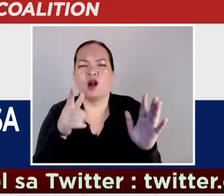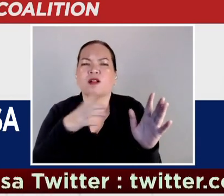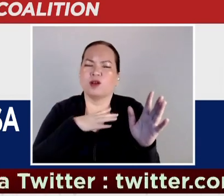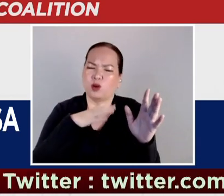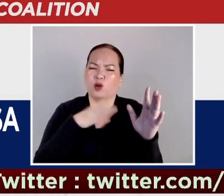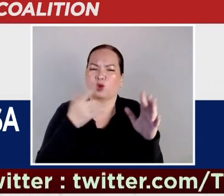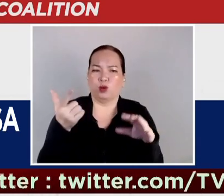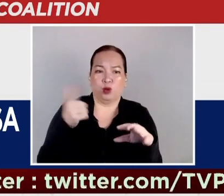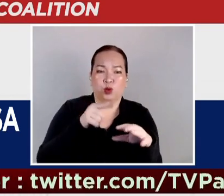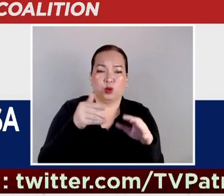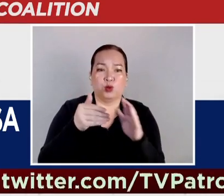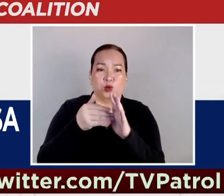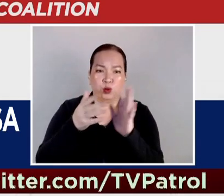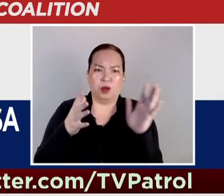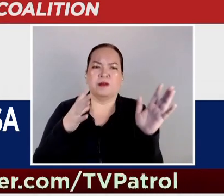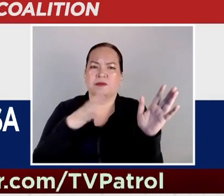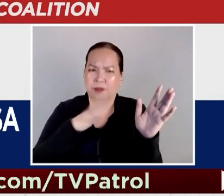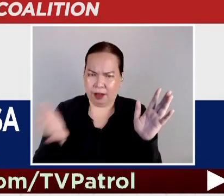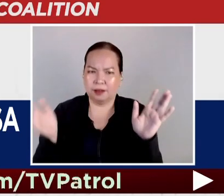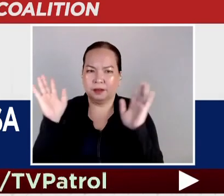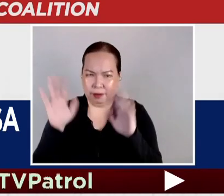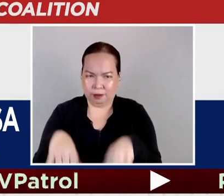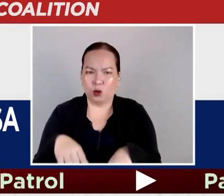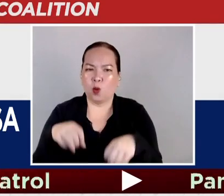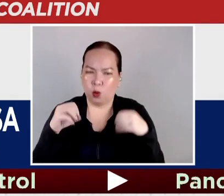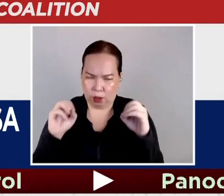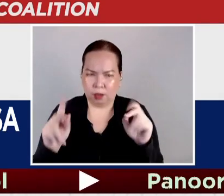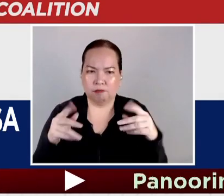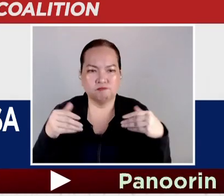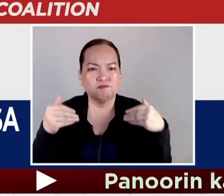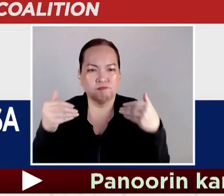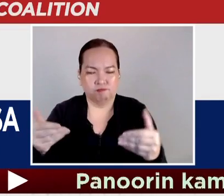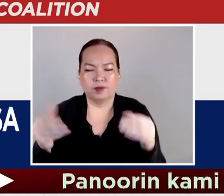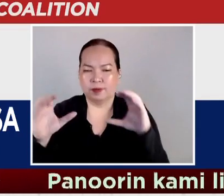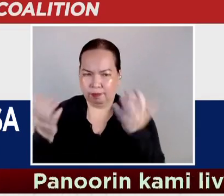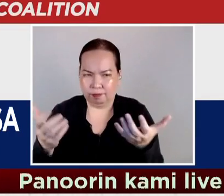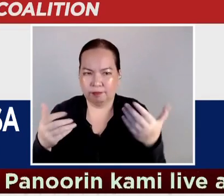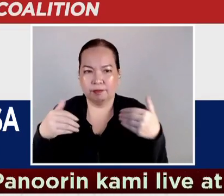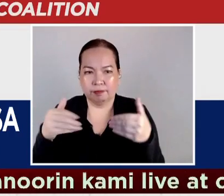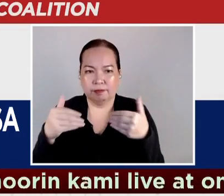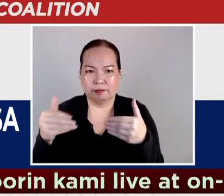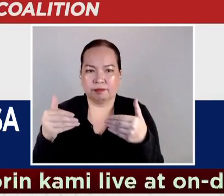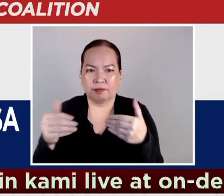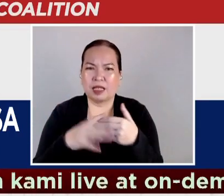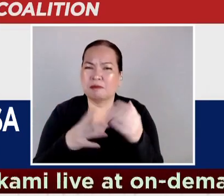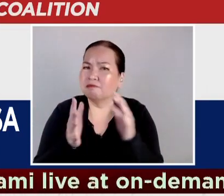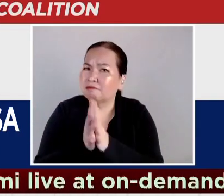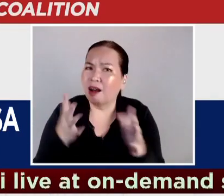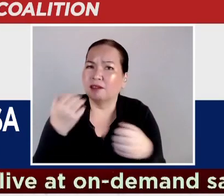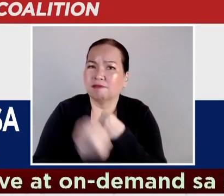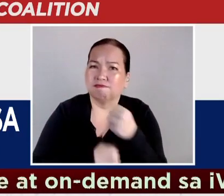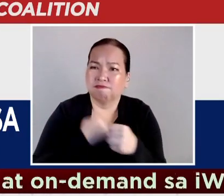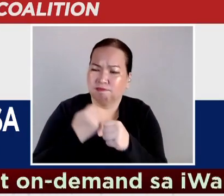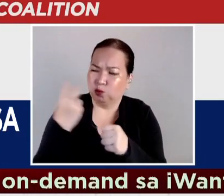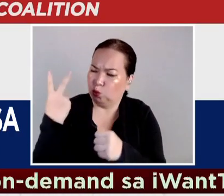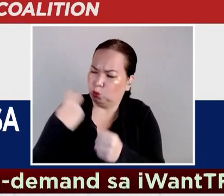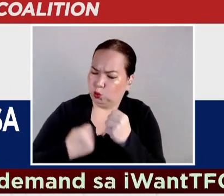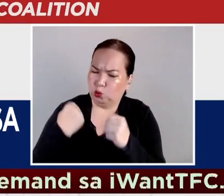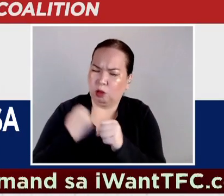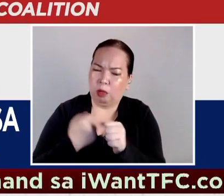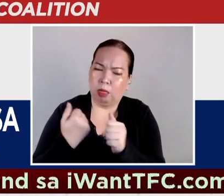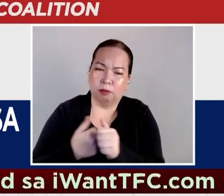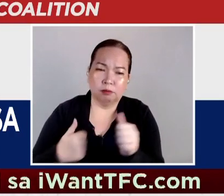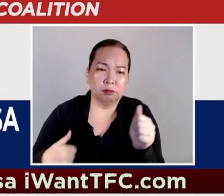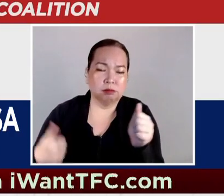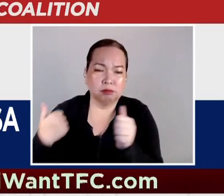yung mga beaches and everything, no? Bakit hindi yung ating mga klase, no? Kasi talaga nag-suffer na po ng gusto yung ating mga mag-aaral, no? Dun sa